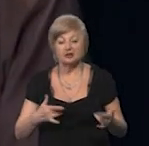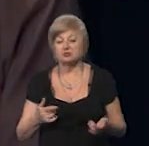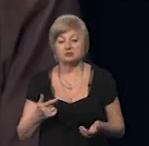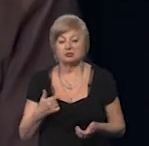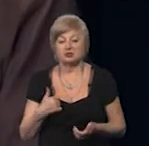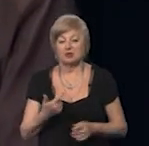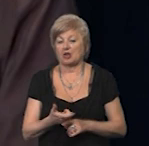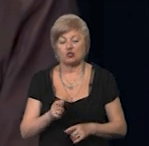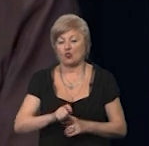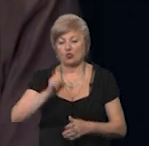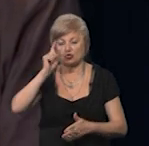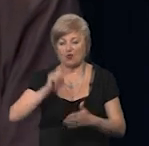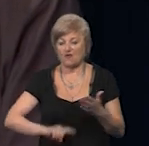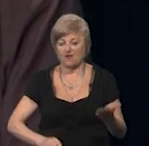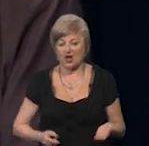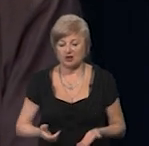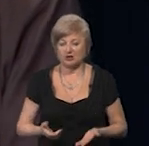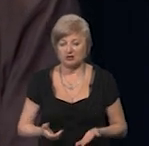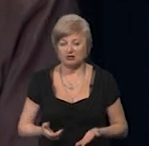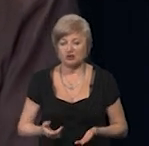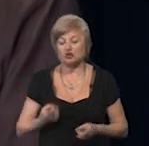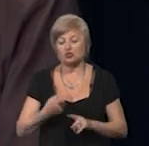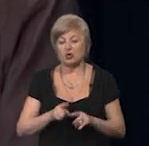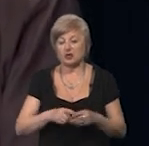дуже впевнений, що це добре.